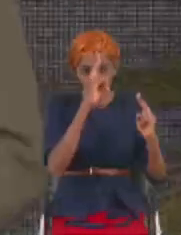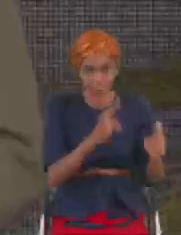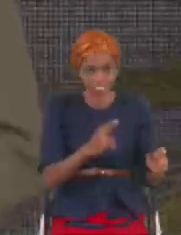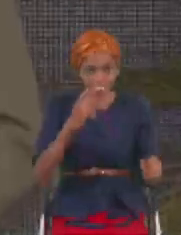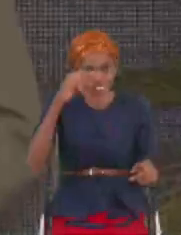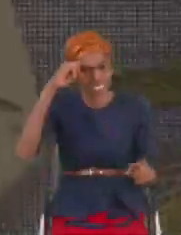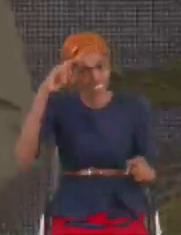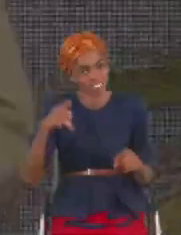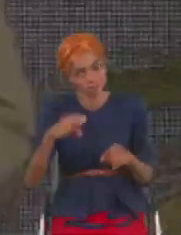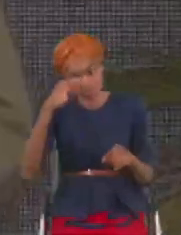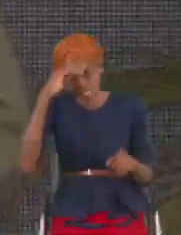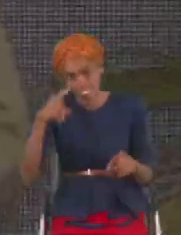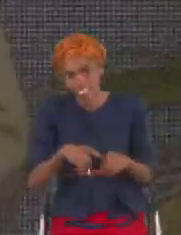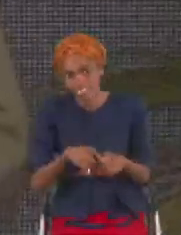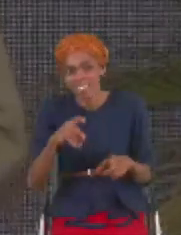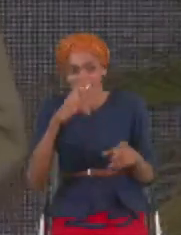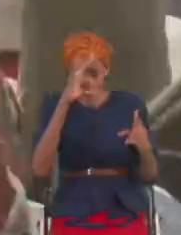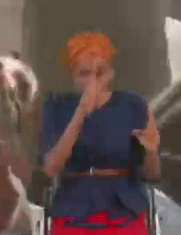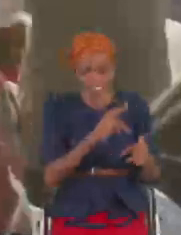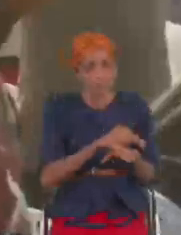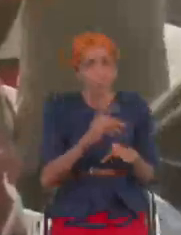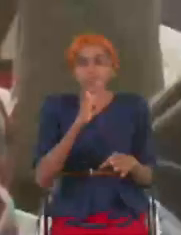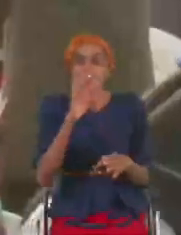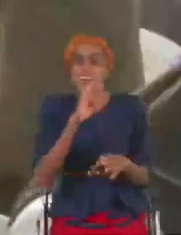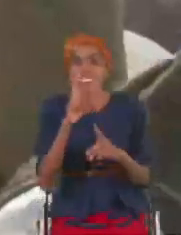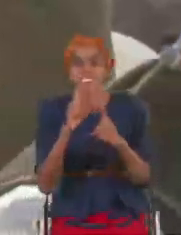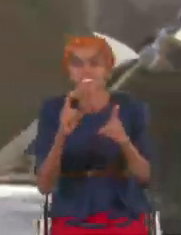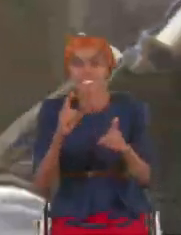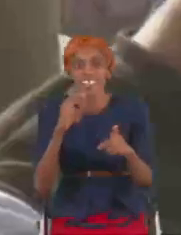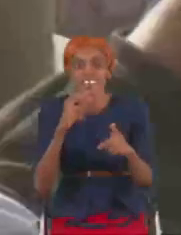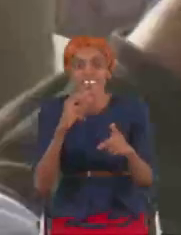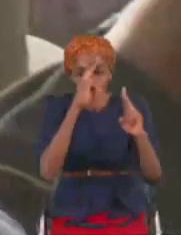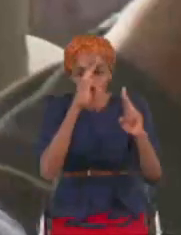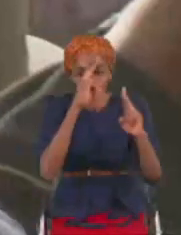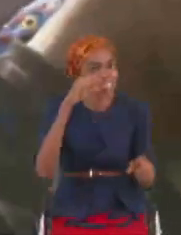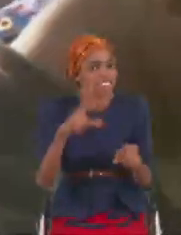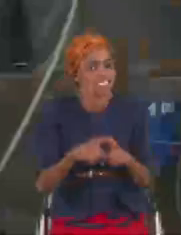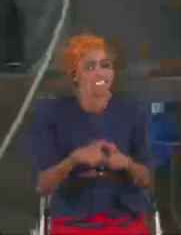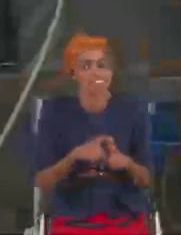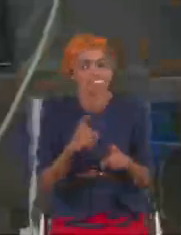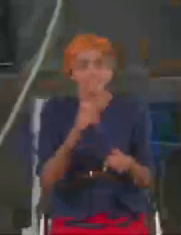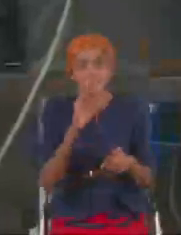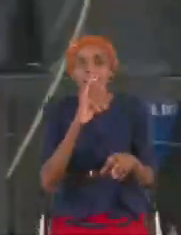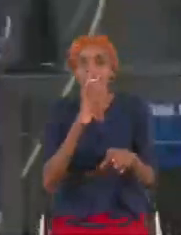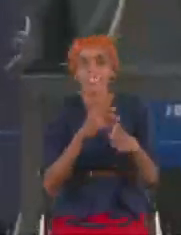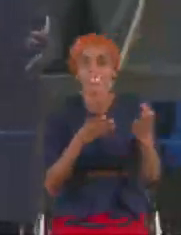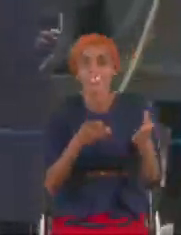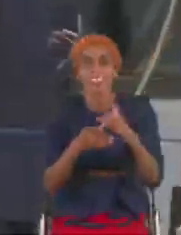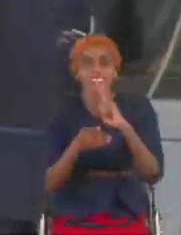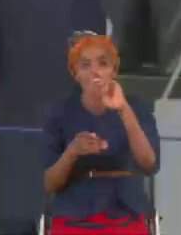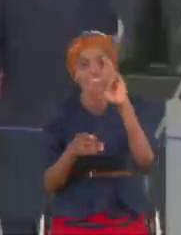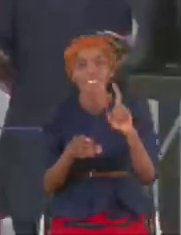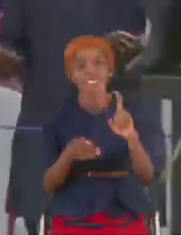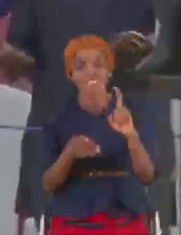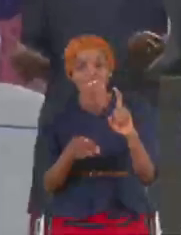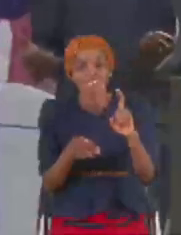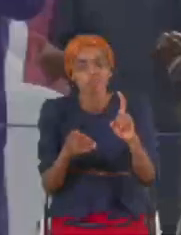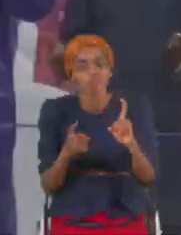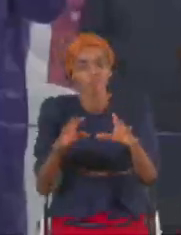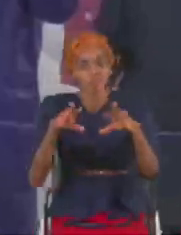honorer la soeur le ministre au nord ou au dessus là bas ça on a les ministres honoré où es tu là bas